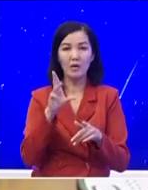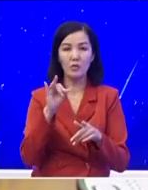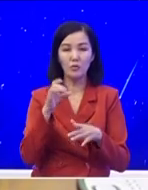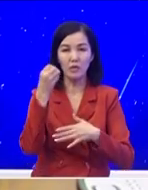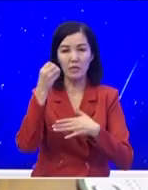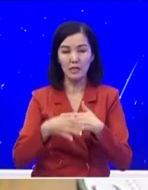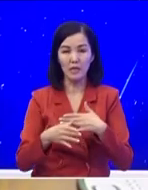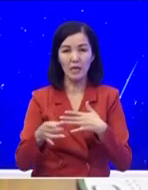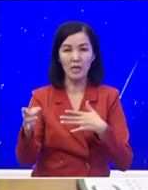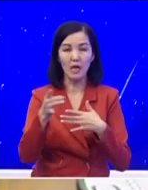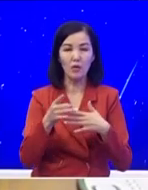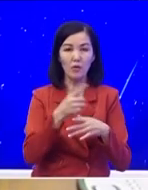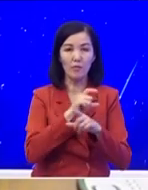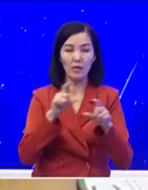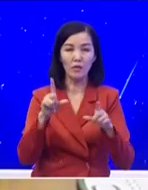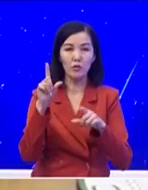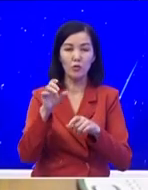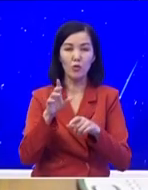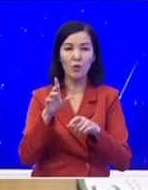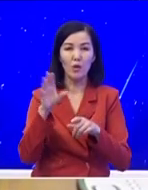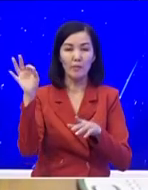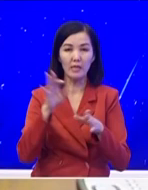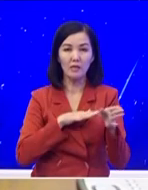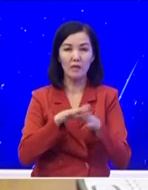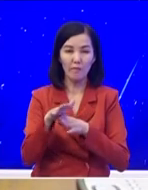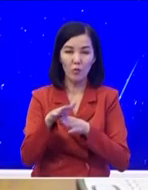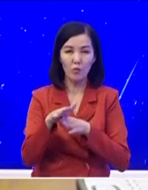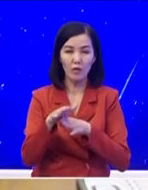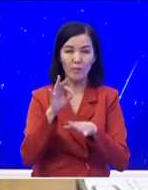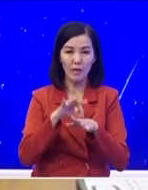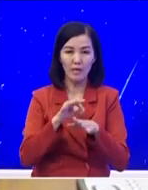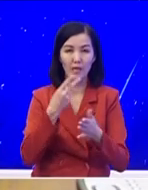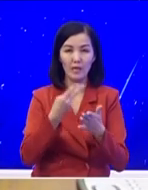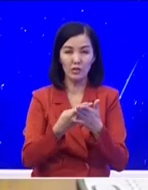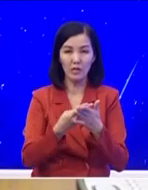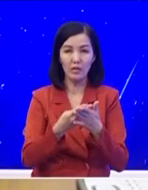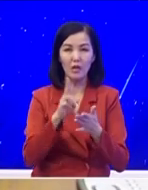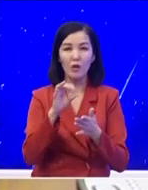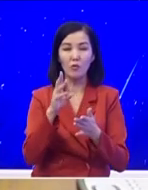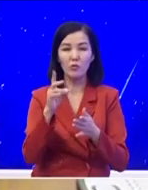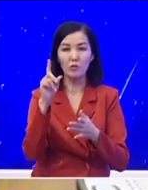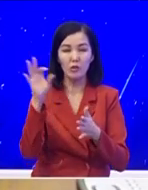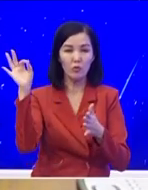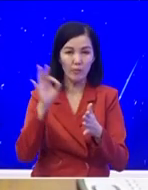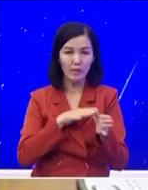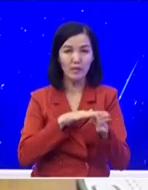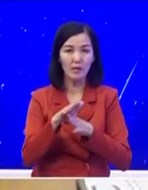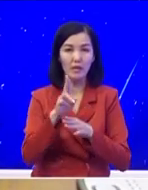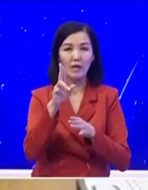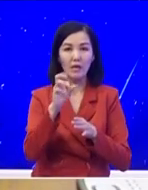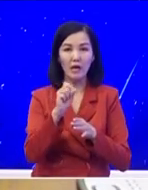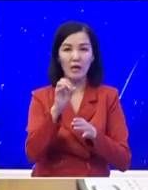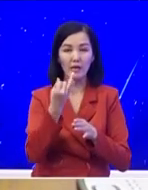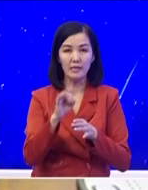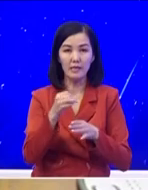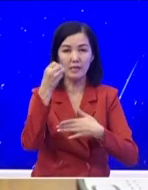центральная районная больница 100% загруженность. Коксуйская центральная больница 100%. Карасайская